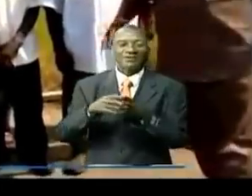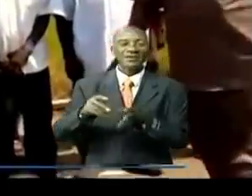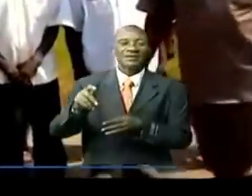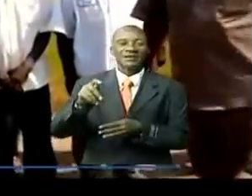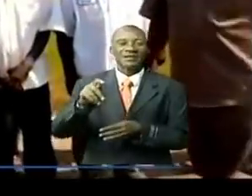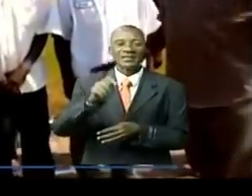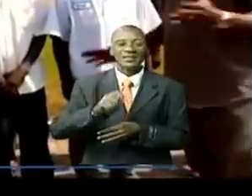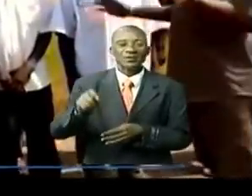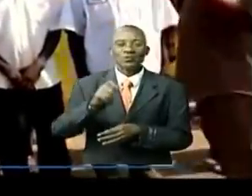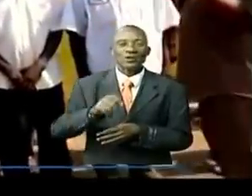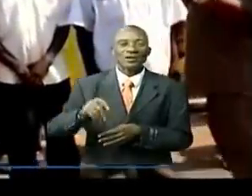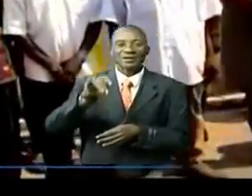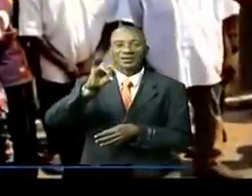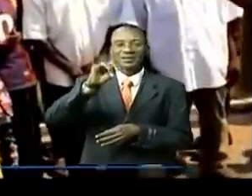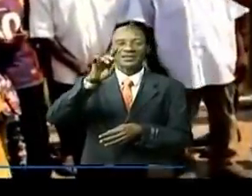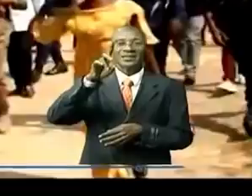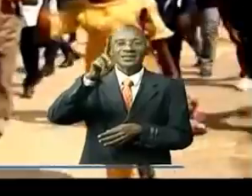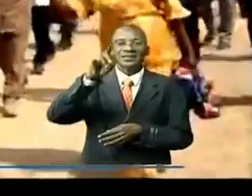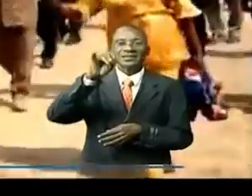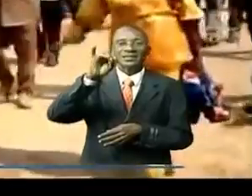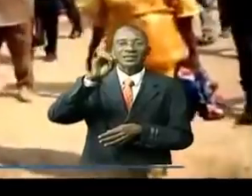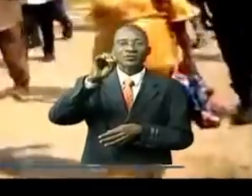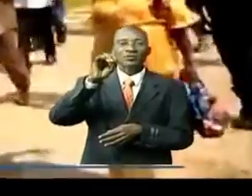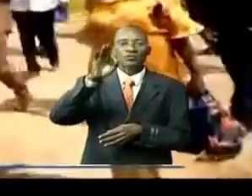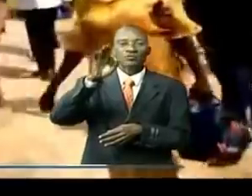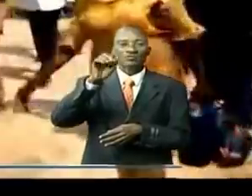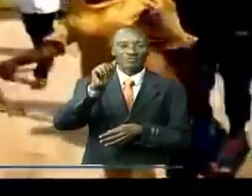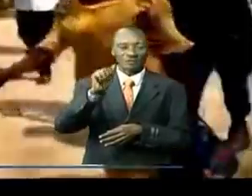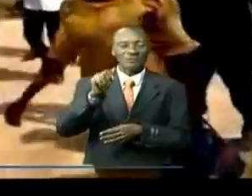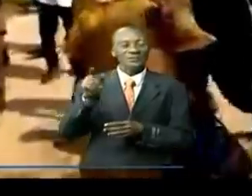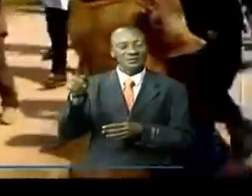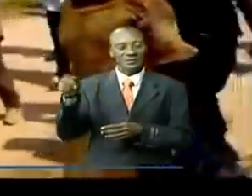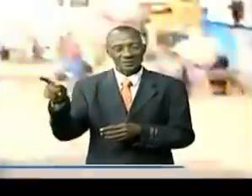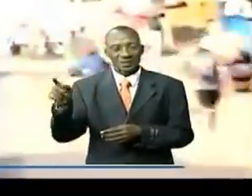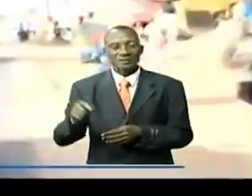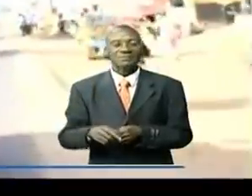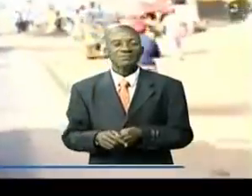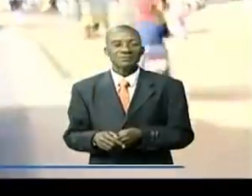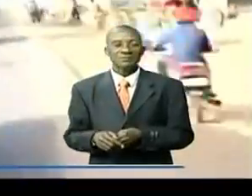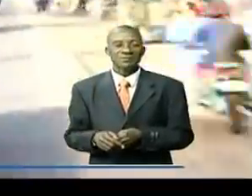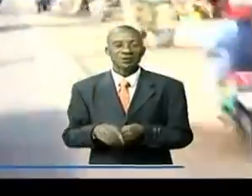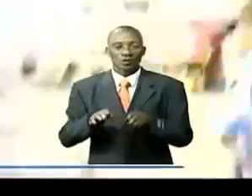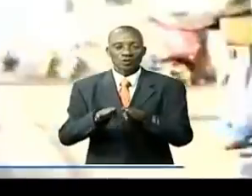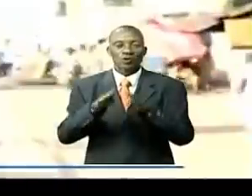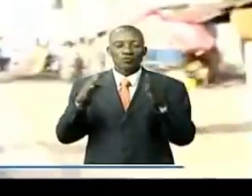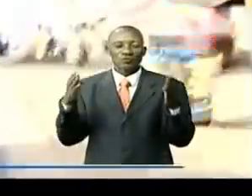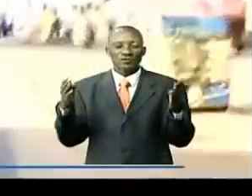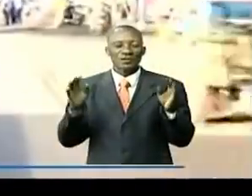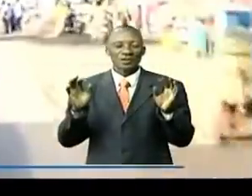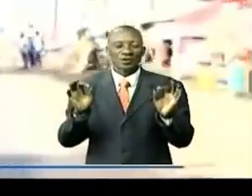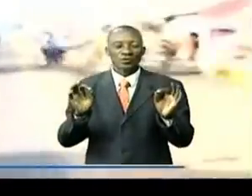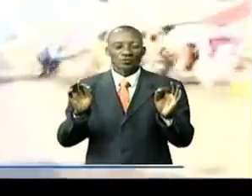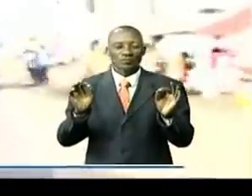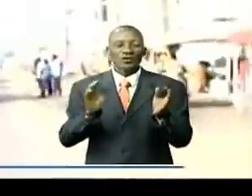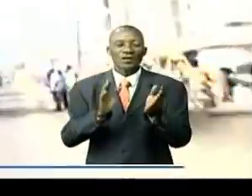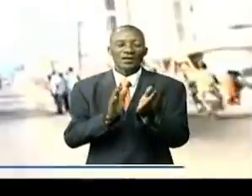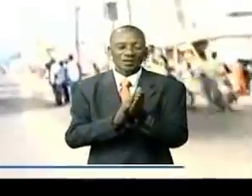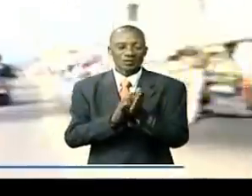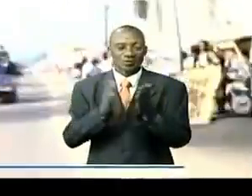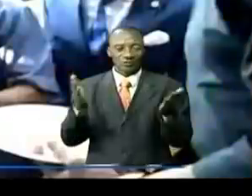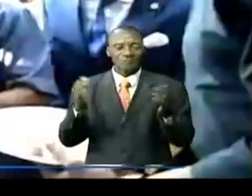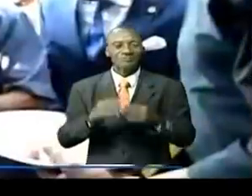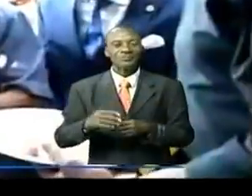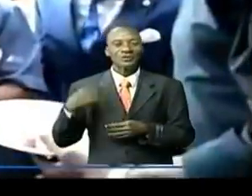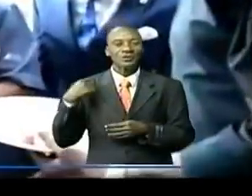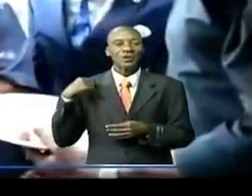actions à impact visible sur le terrain et au profit de la population. Après l'étape de la ville de Kikwit, où le gouverneur Willy Chundala a